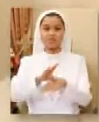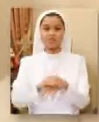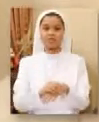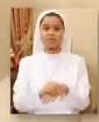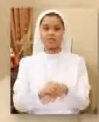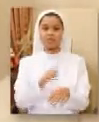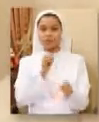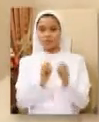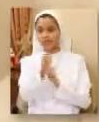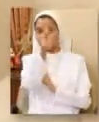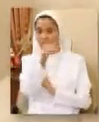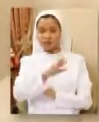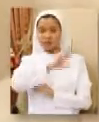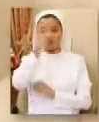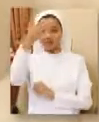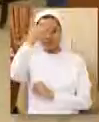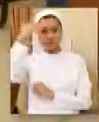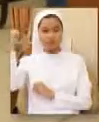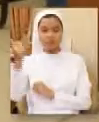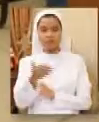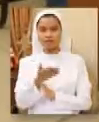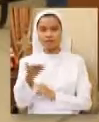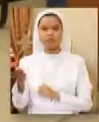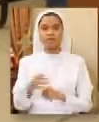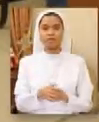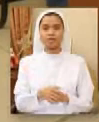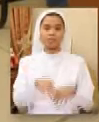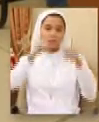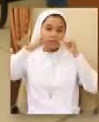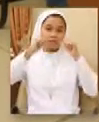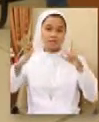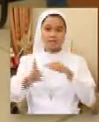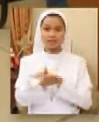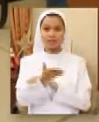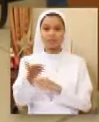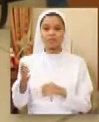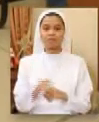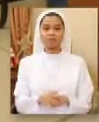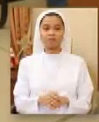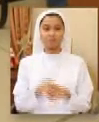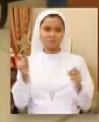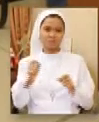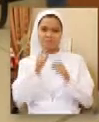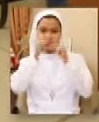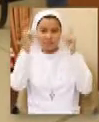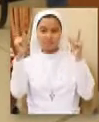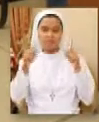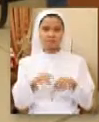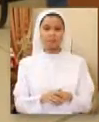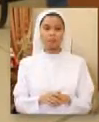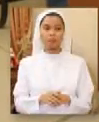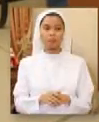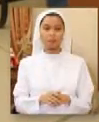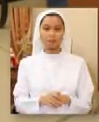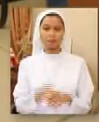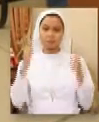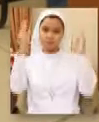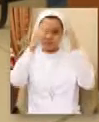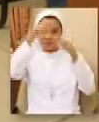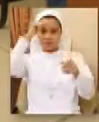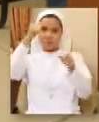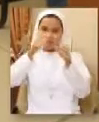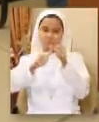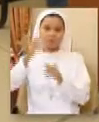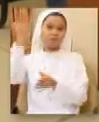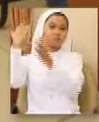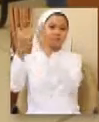ginagkagurang naan, dahil man niya makalimot. Yes. They will bless you. Surprisingly, opo. Oh, naalala ko nung bata ko, Tessa lang.